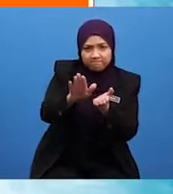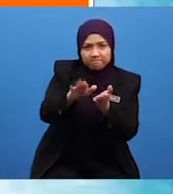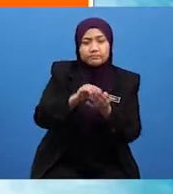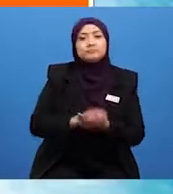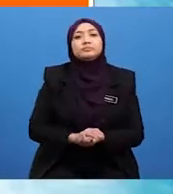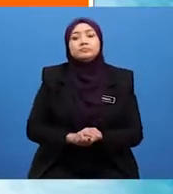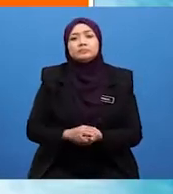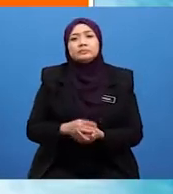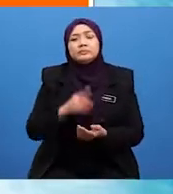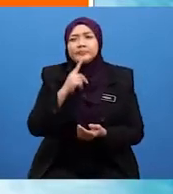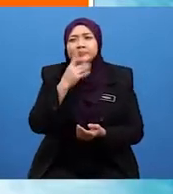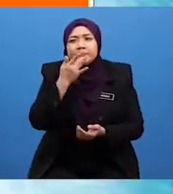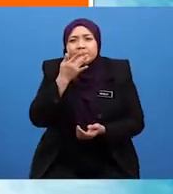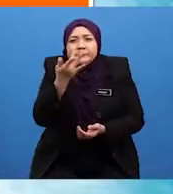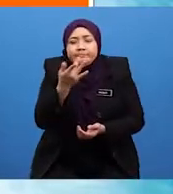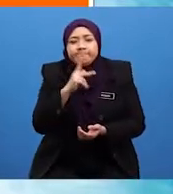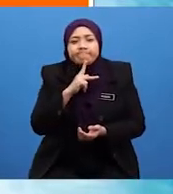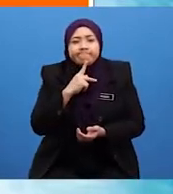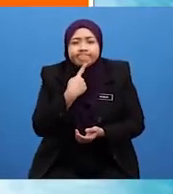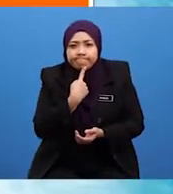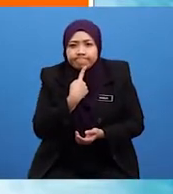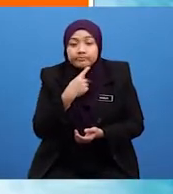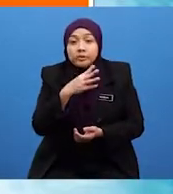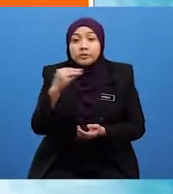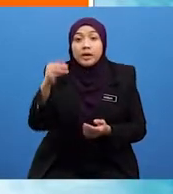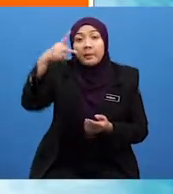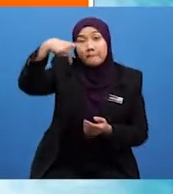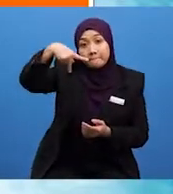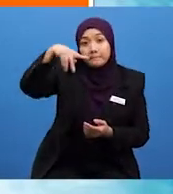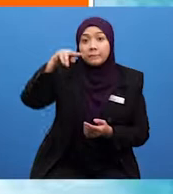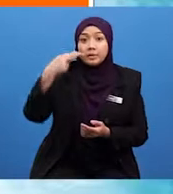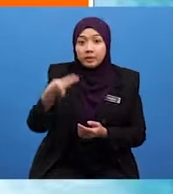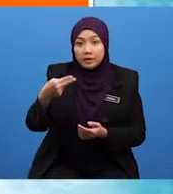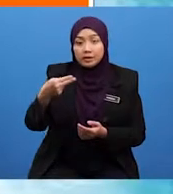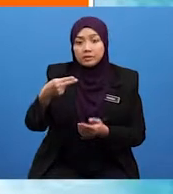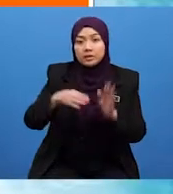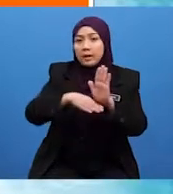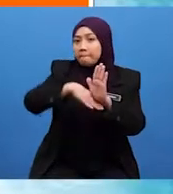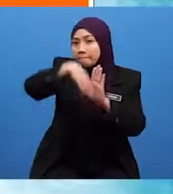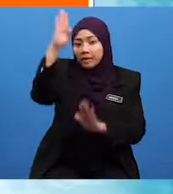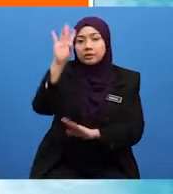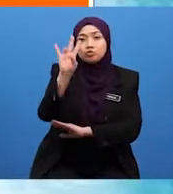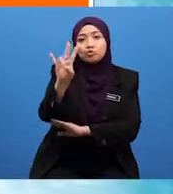Alkali berasa pahit dan mempunyai nilai pH lebih daripada 7.